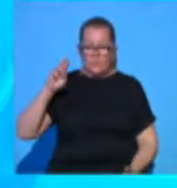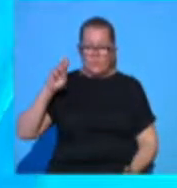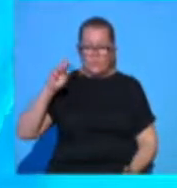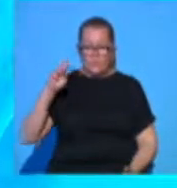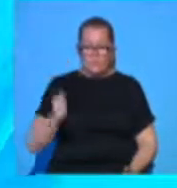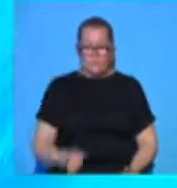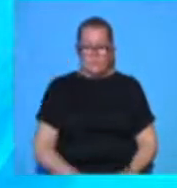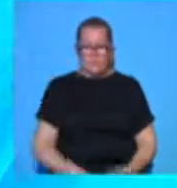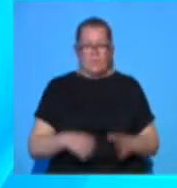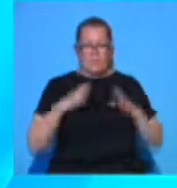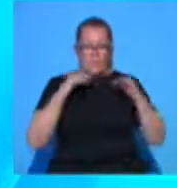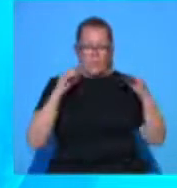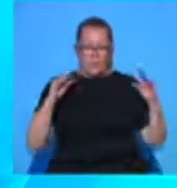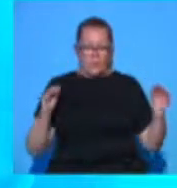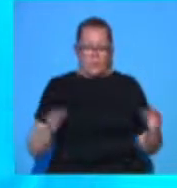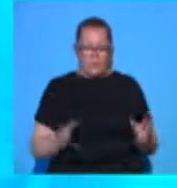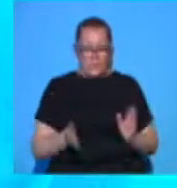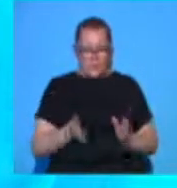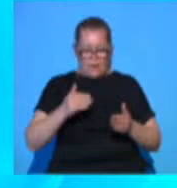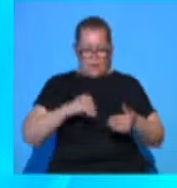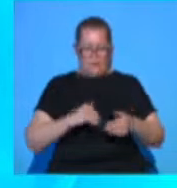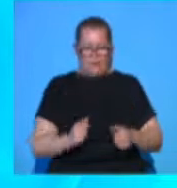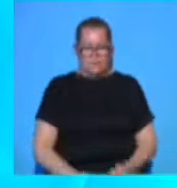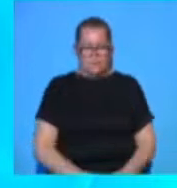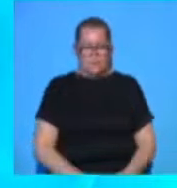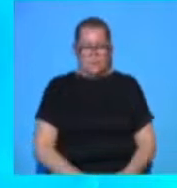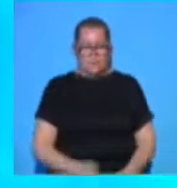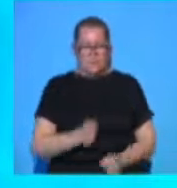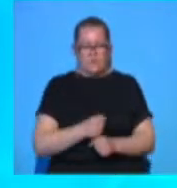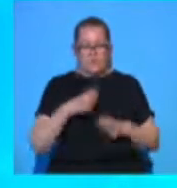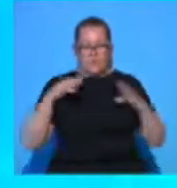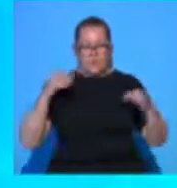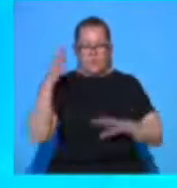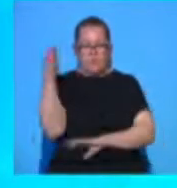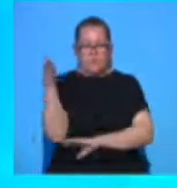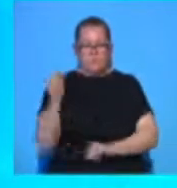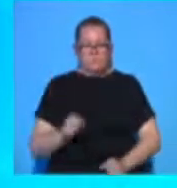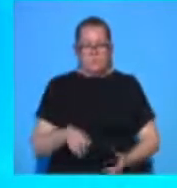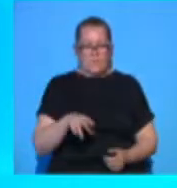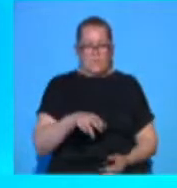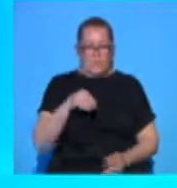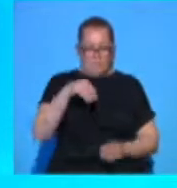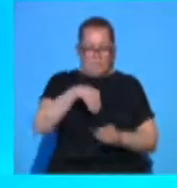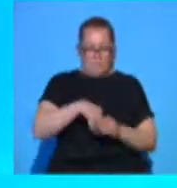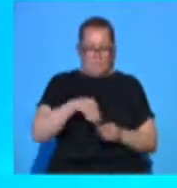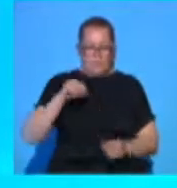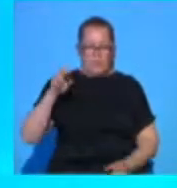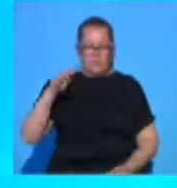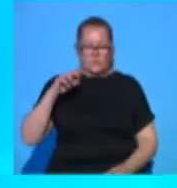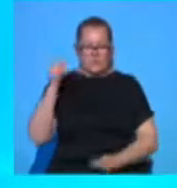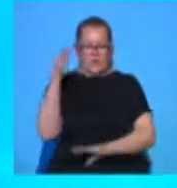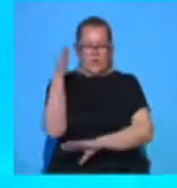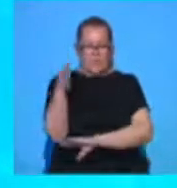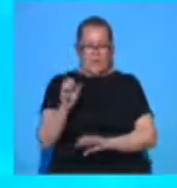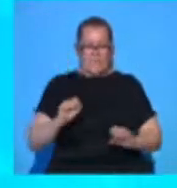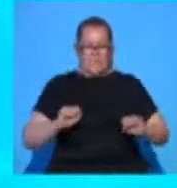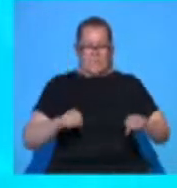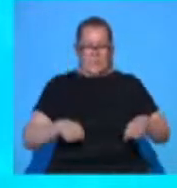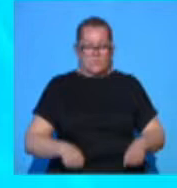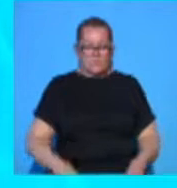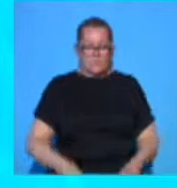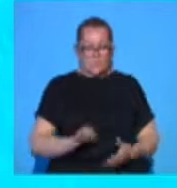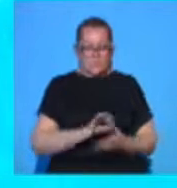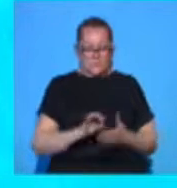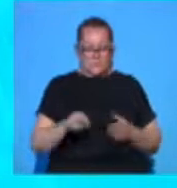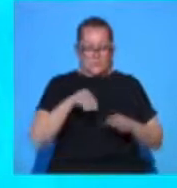pușculițe variate ca formă, realizate de diferiți producători. Unele dintre pușculițe ale unor societăți bancare conțin